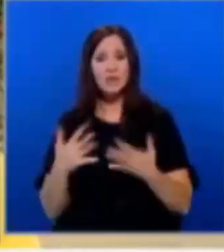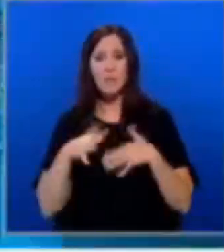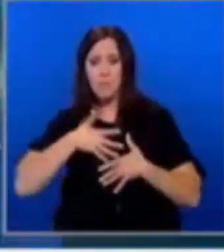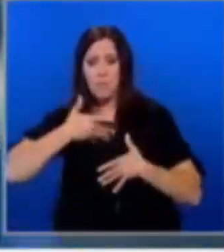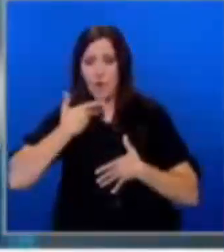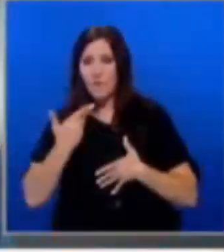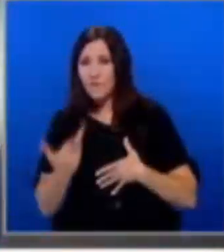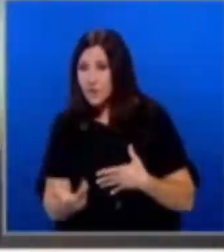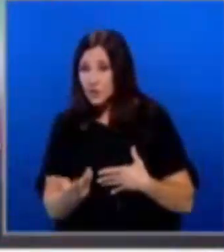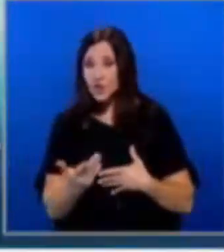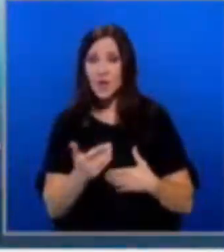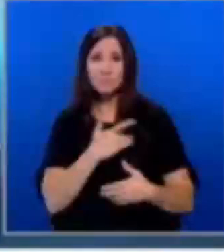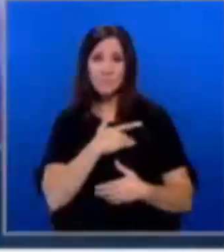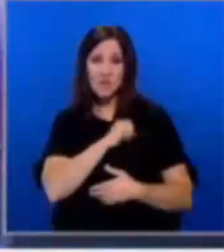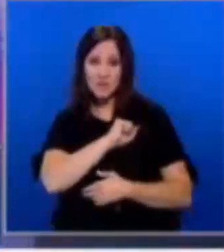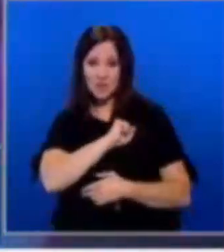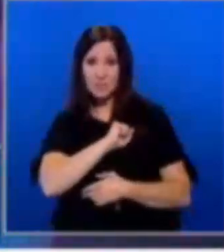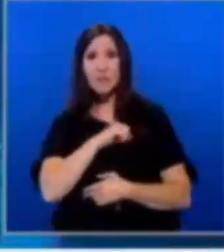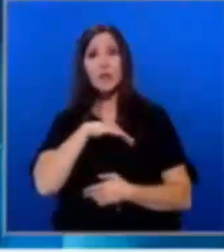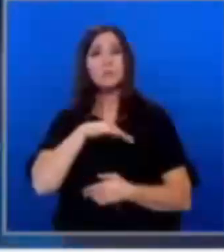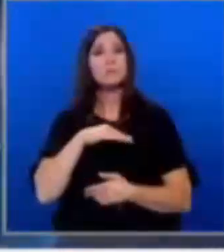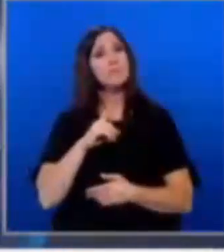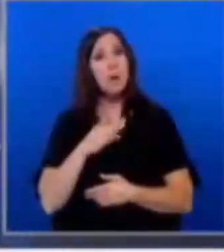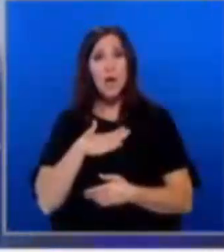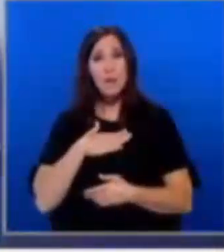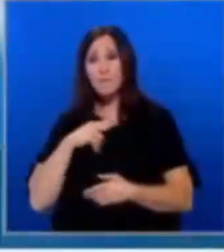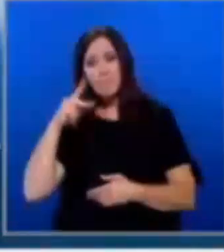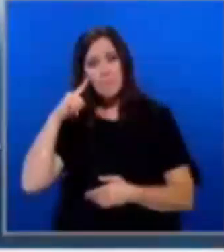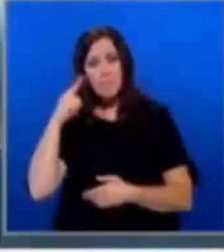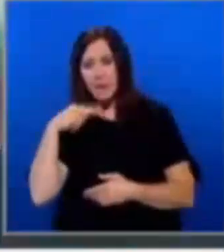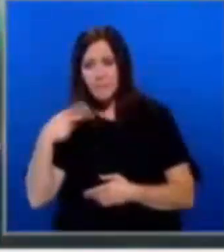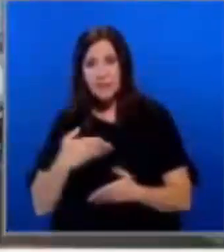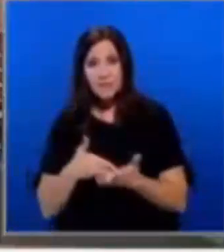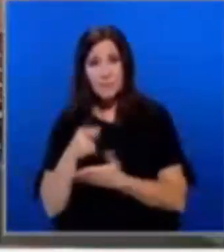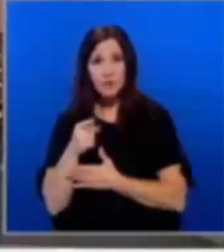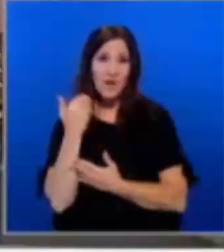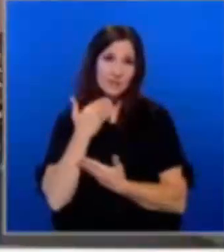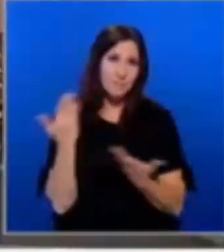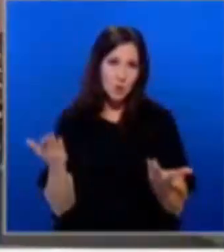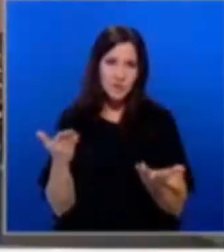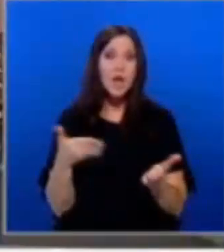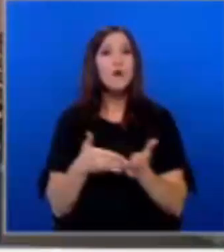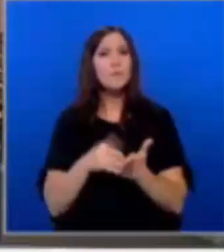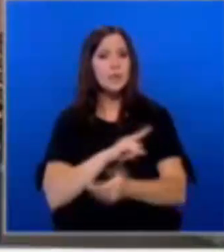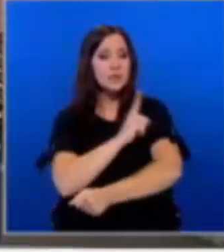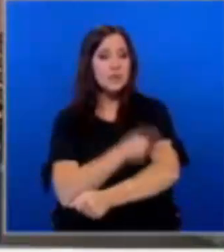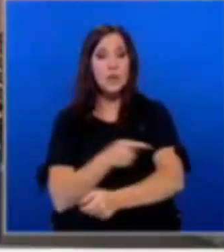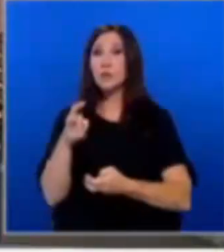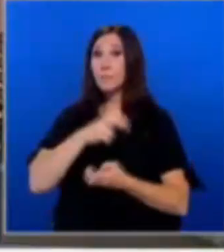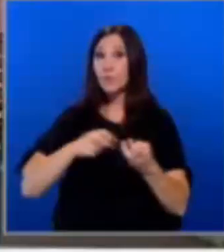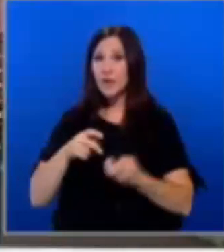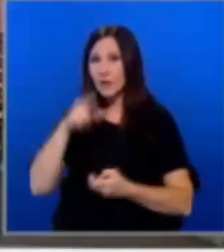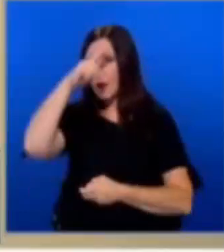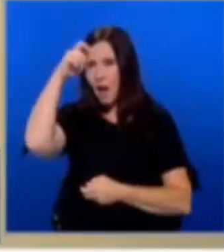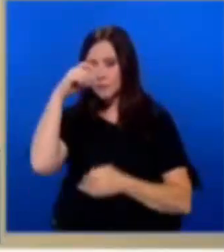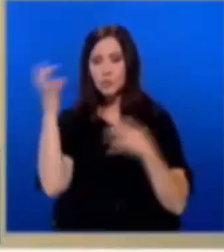повръщане, сърцебиене, стига се до припадъци. Но въпреки това, използват. Въпреки засилените проверки през